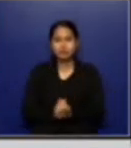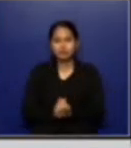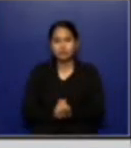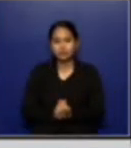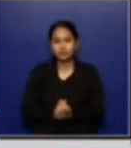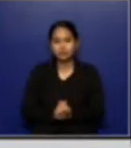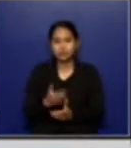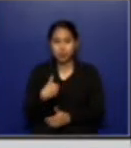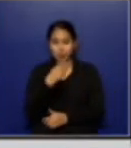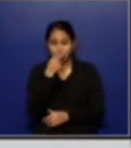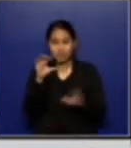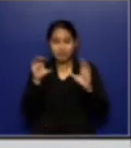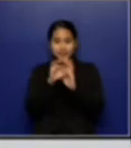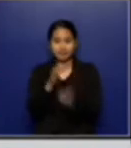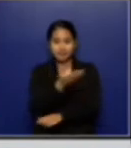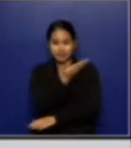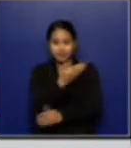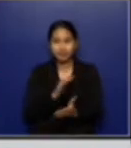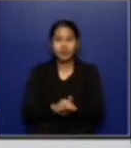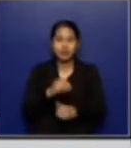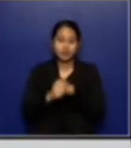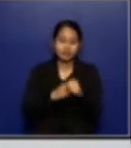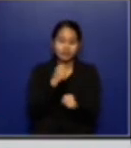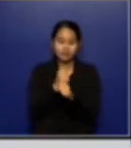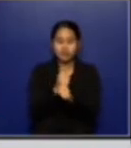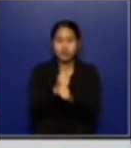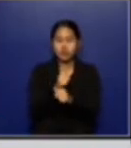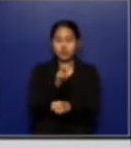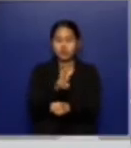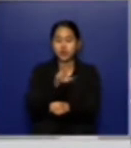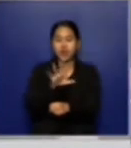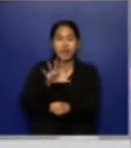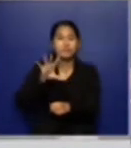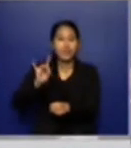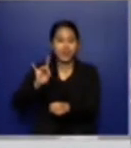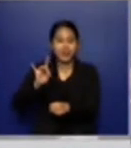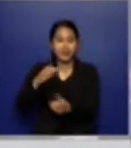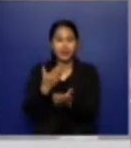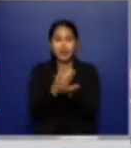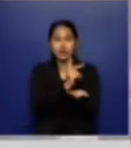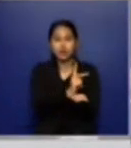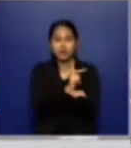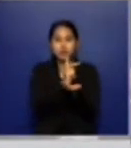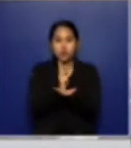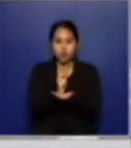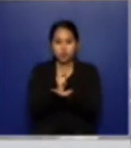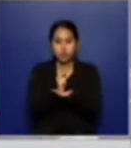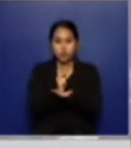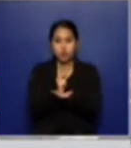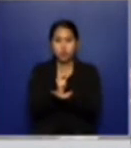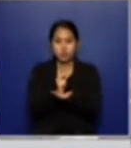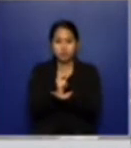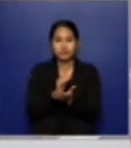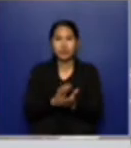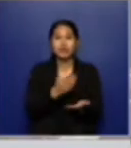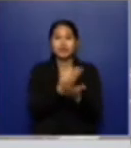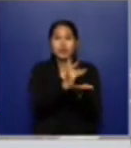ขอชาร์ตด้วยนะคะปี2558ค่ะกู้เงินชดเชยการขาดดุลงบประมาณ